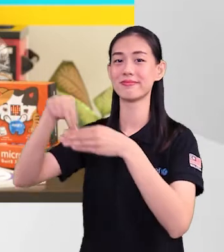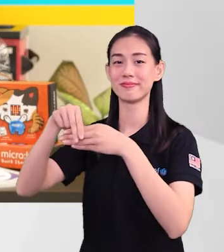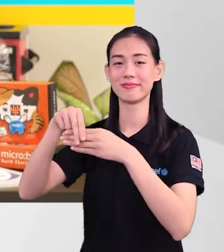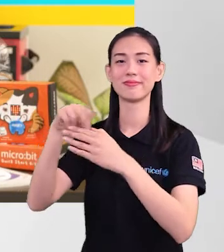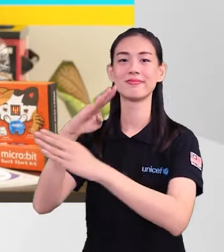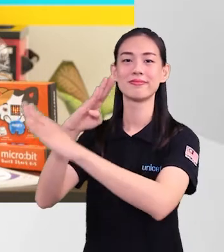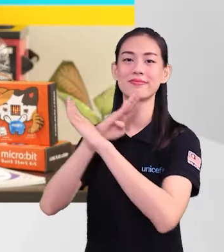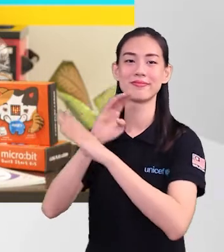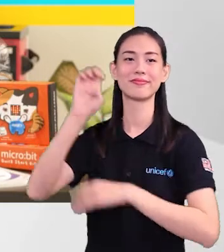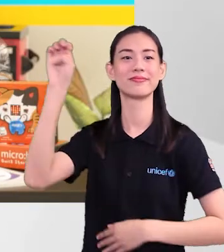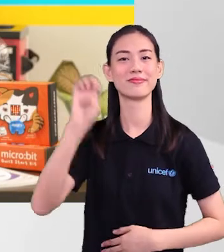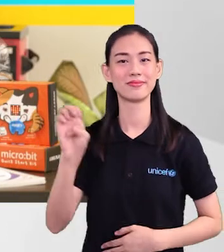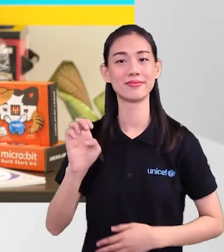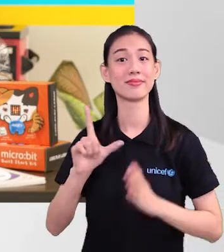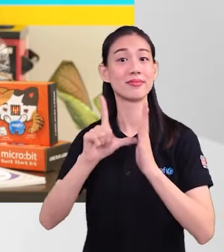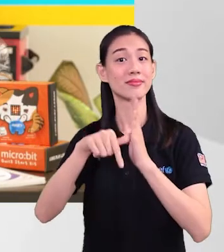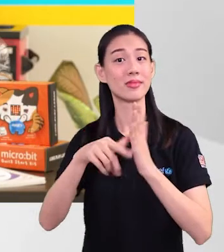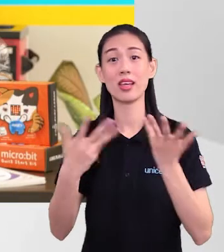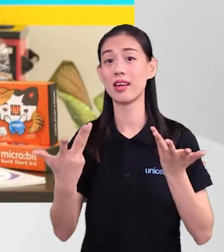pada perintang dan kemudian ke GND.